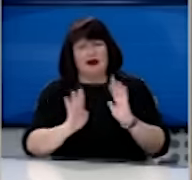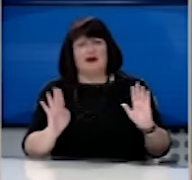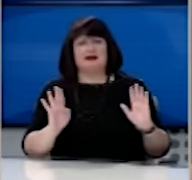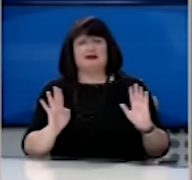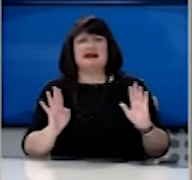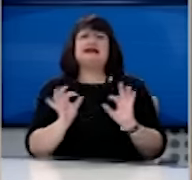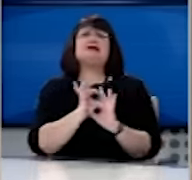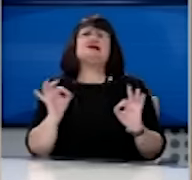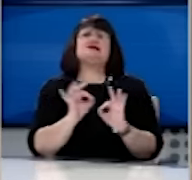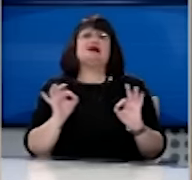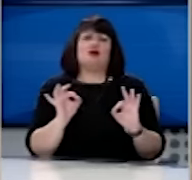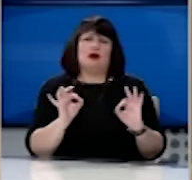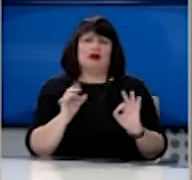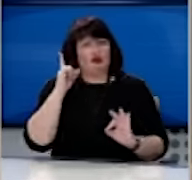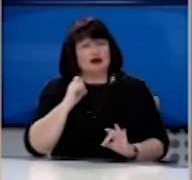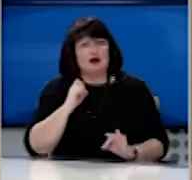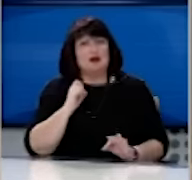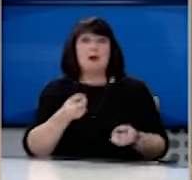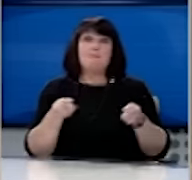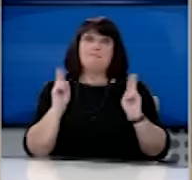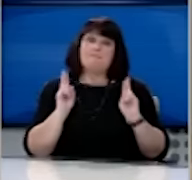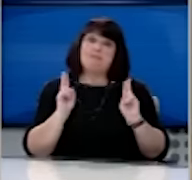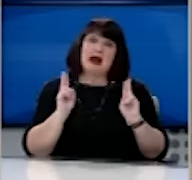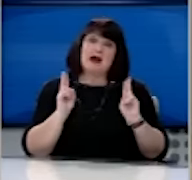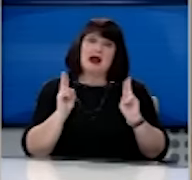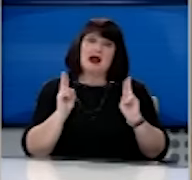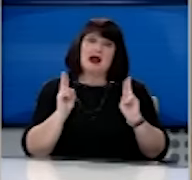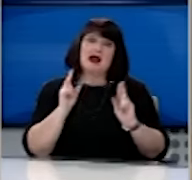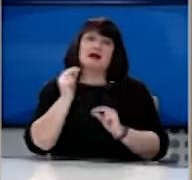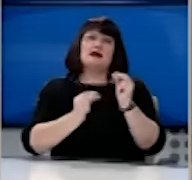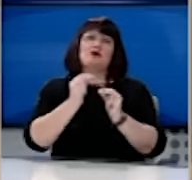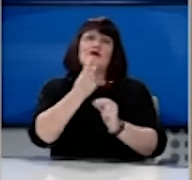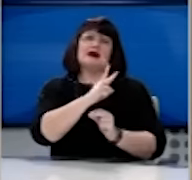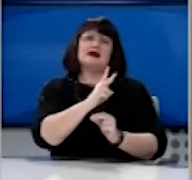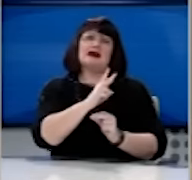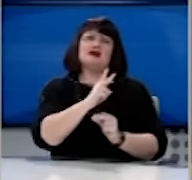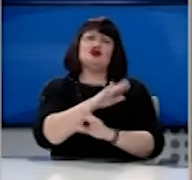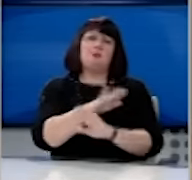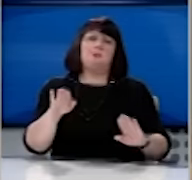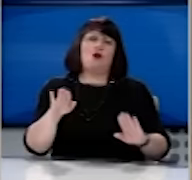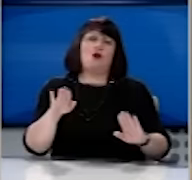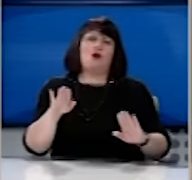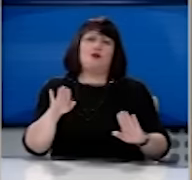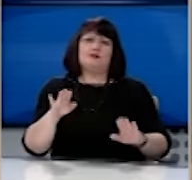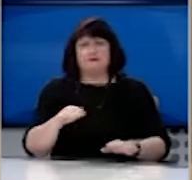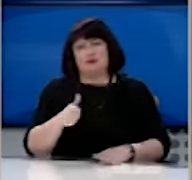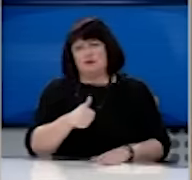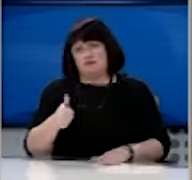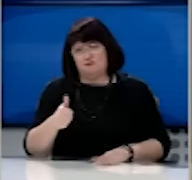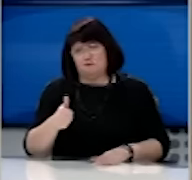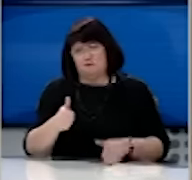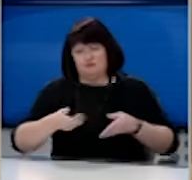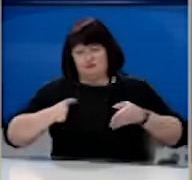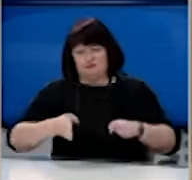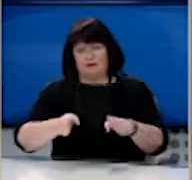υπάρχει αμφιβολία καμία γι' αυτό. Μακάρι για σας τα προβλήματά σας να τελείωναν εκεί. Γιατί η